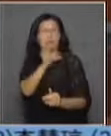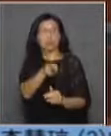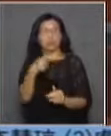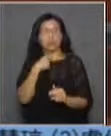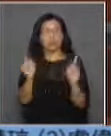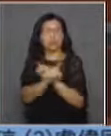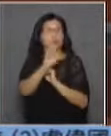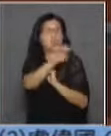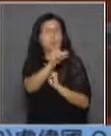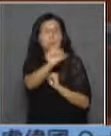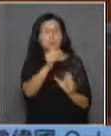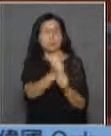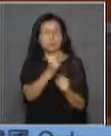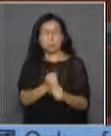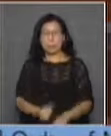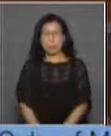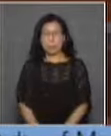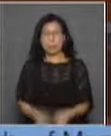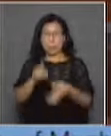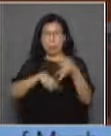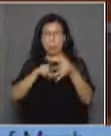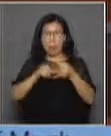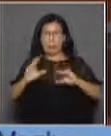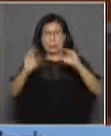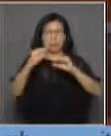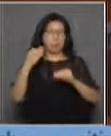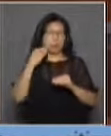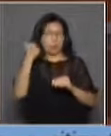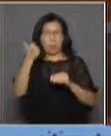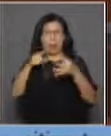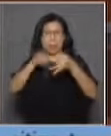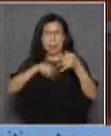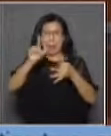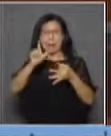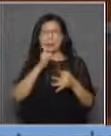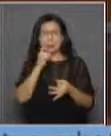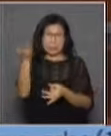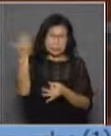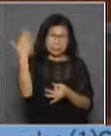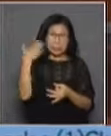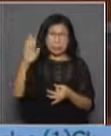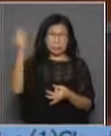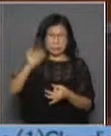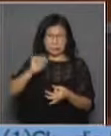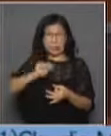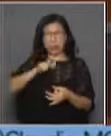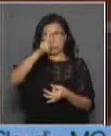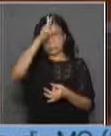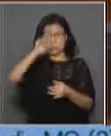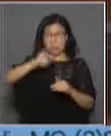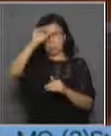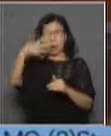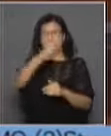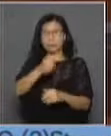係。李嘉誠都冇咁巴閉啦，係咪？我聽返一啲高官同我講，即係李嘉